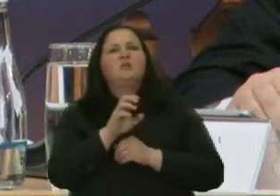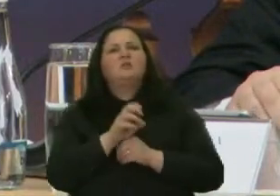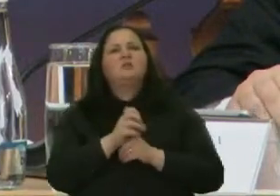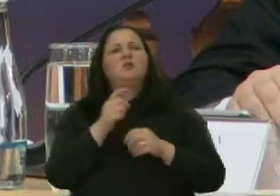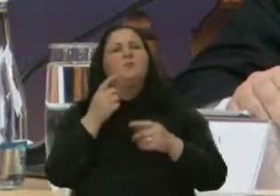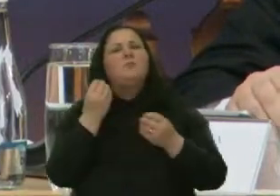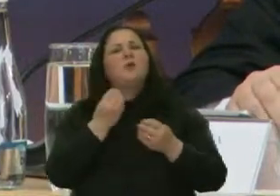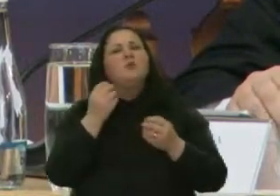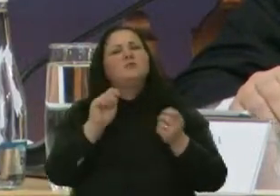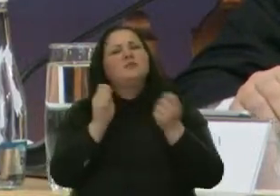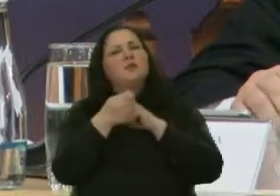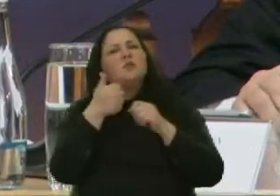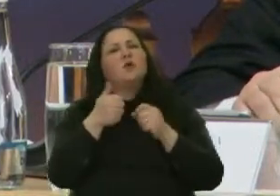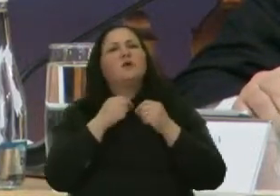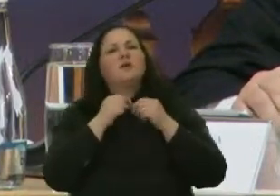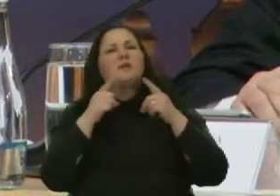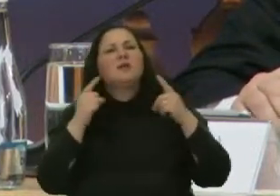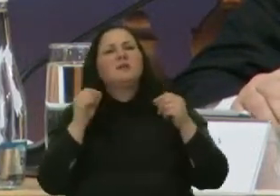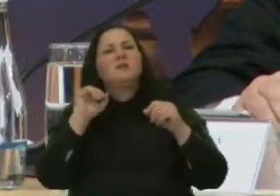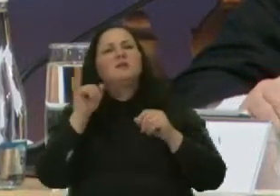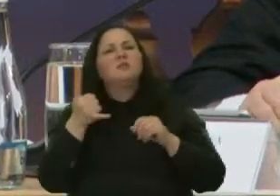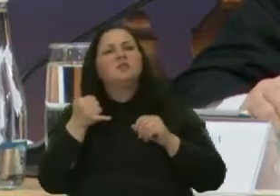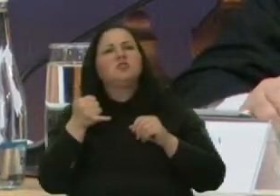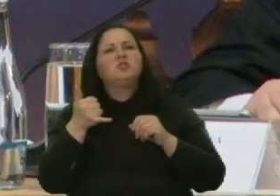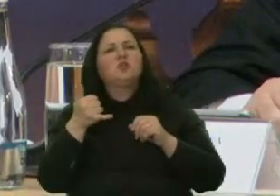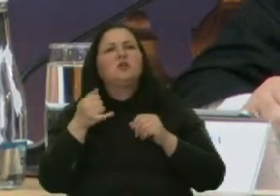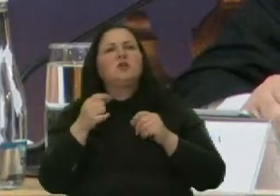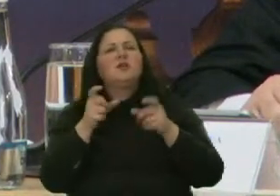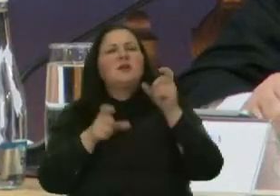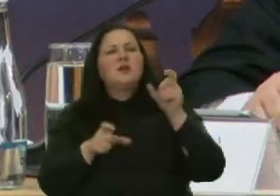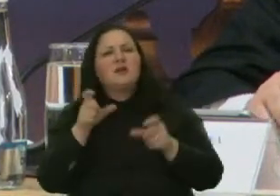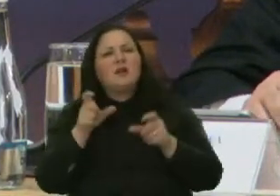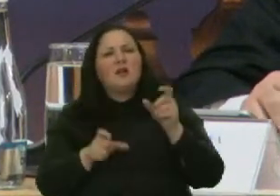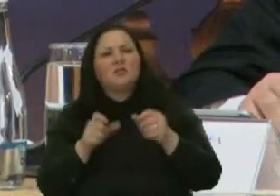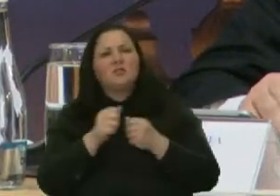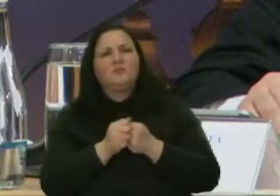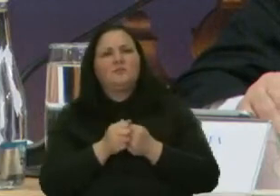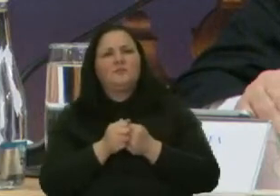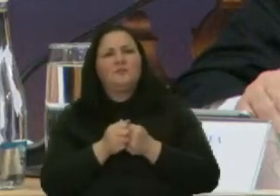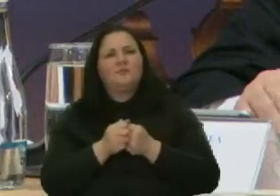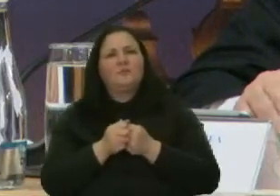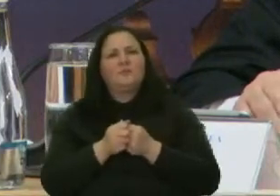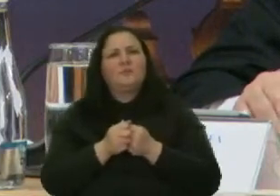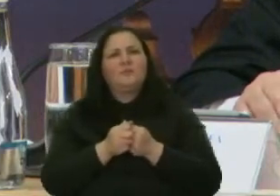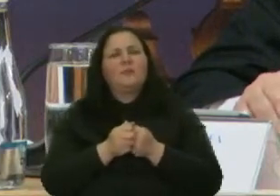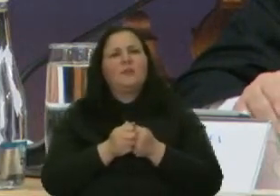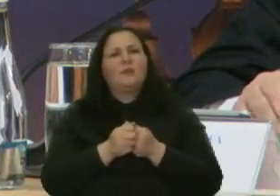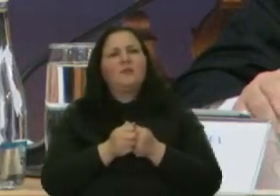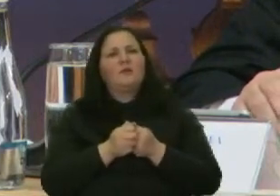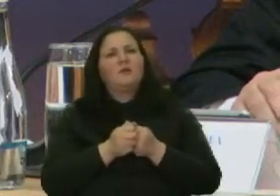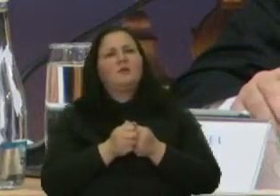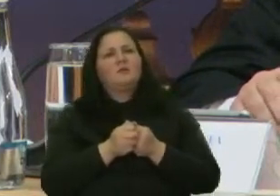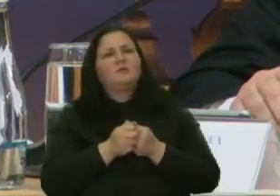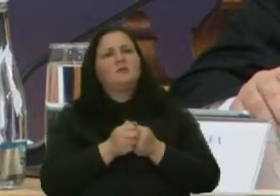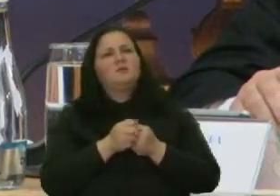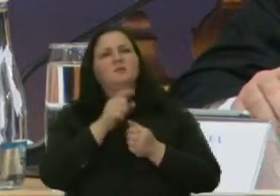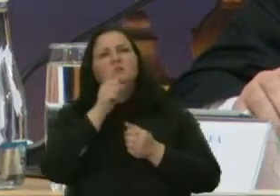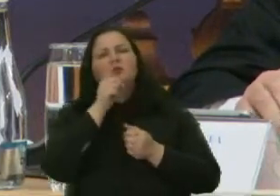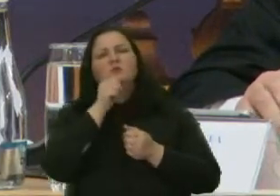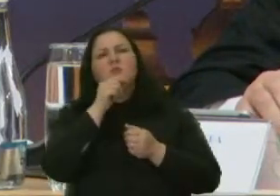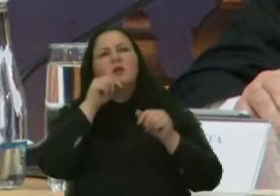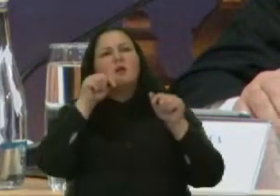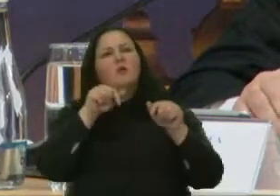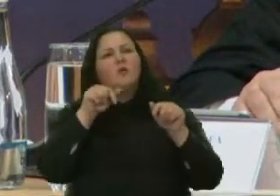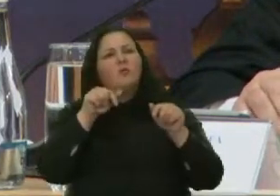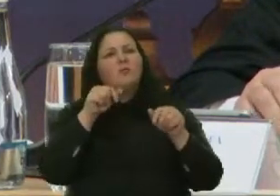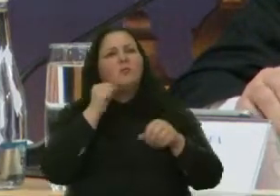cantină proprie așa excedentul A rezultat din absorbția liceului tehnologie către Liceul Tehnologic saligni Așa unde pentru momentul de